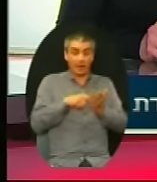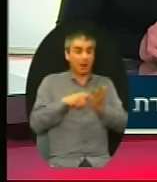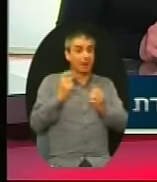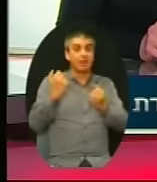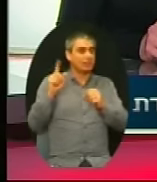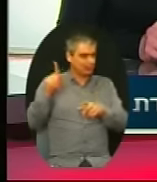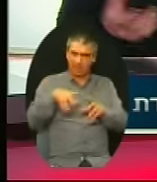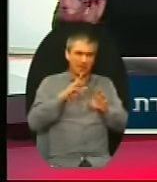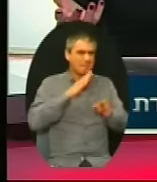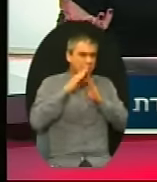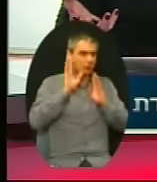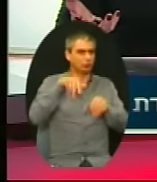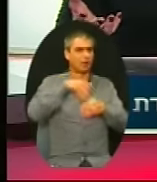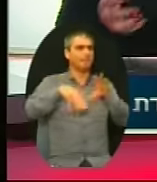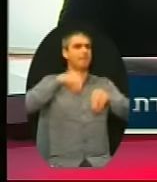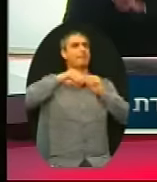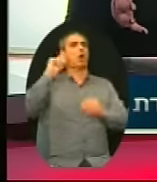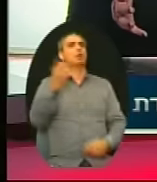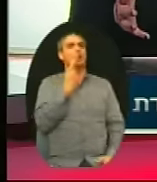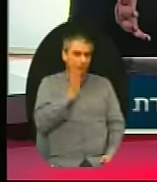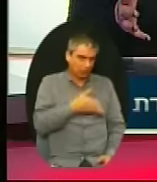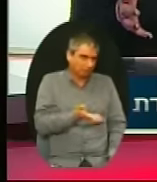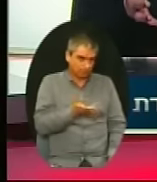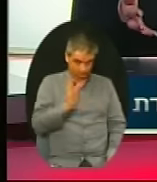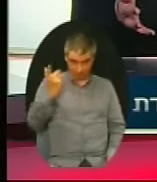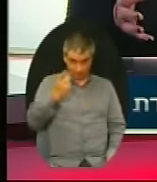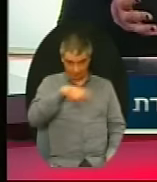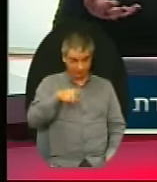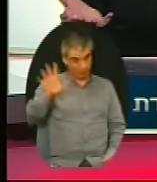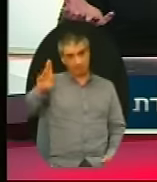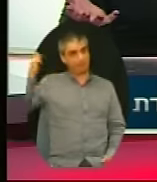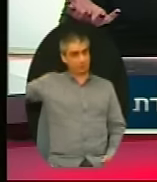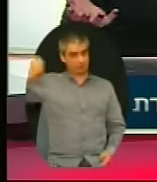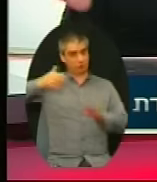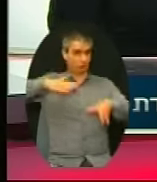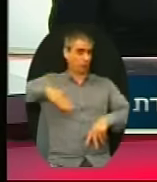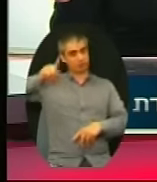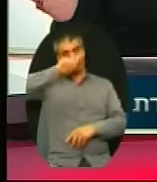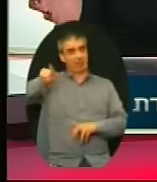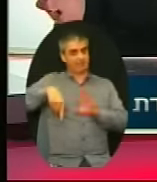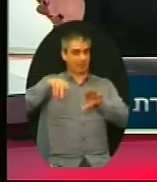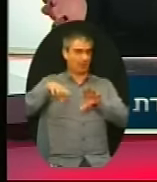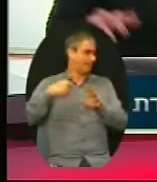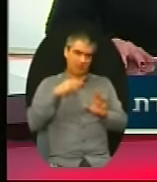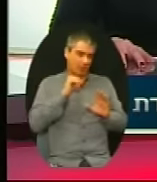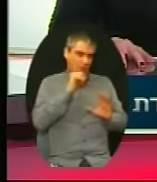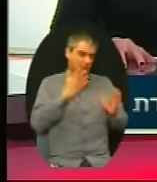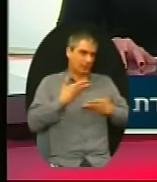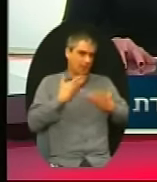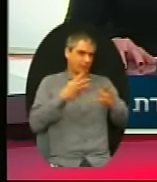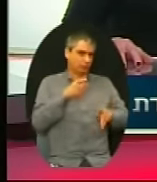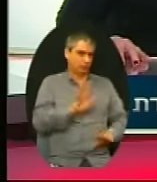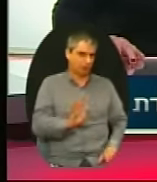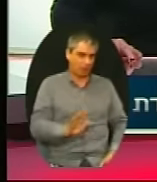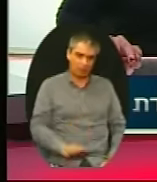גם בבחירות כלליות. אז מה, נוותר עליהן? זה מה שנתניהו חותר עליו לפי דעתי, אבל אני אישית לא בעד לאמץ את השיטה הזאת. אני רוצה